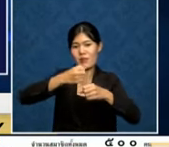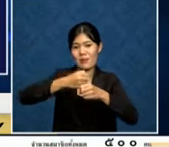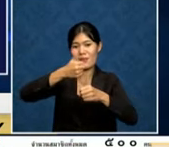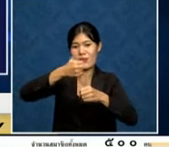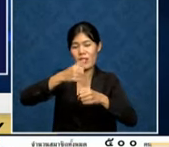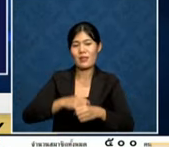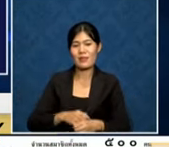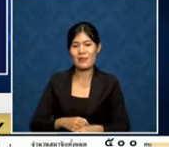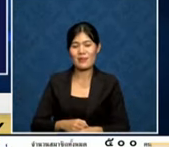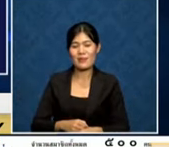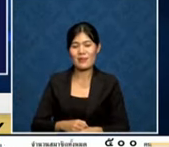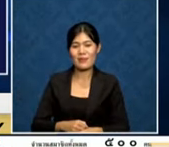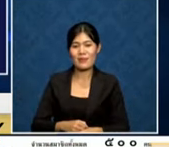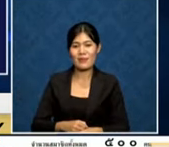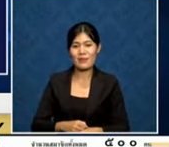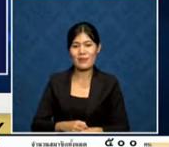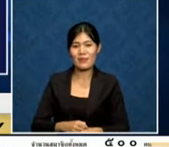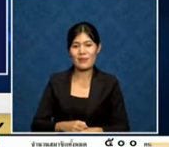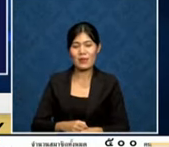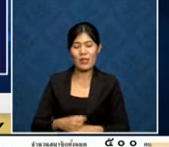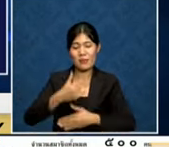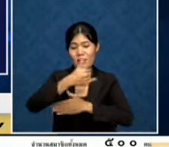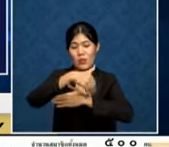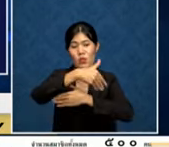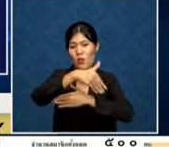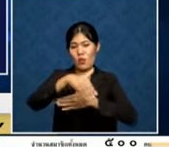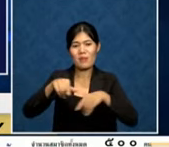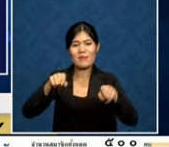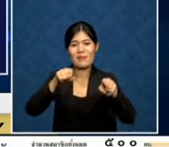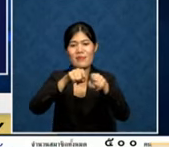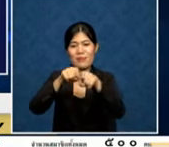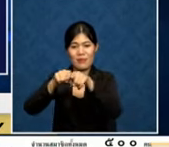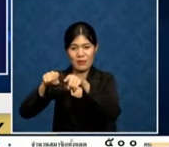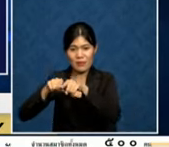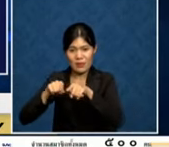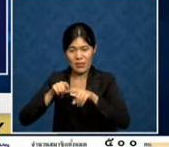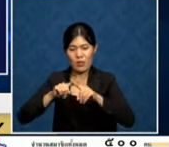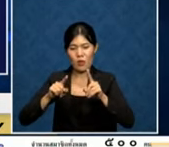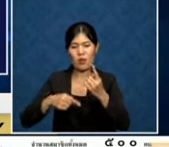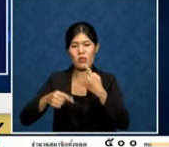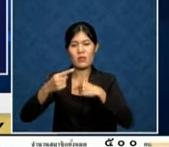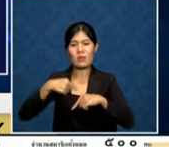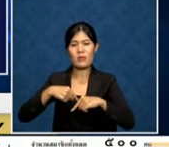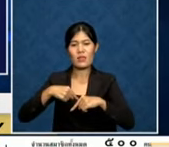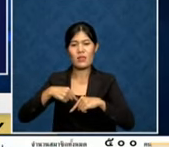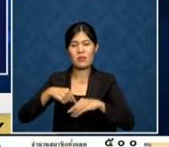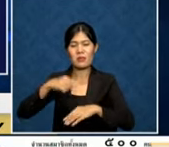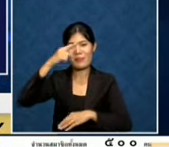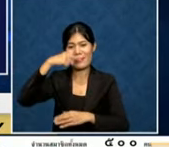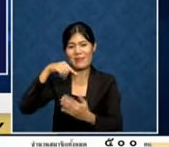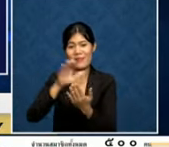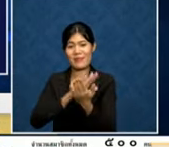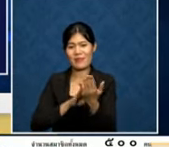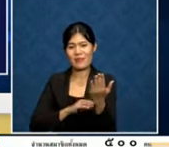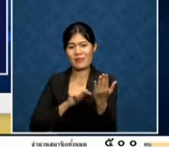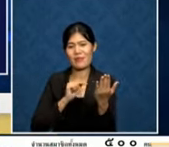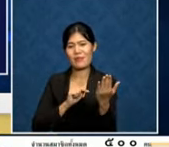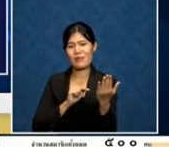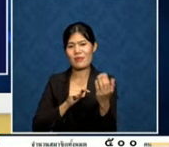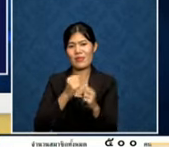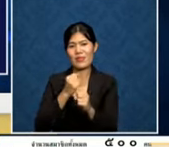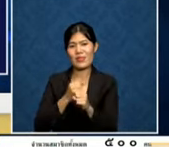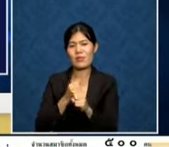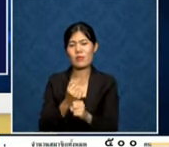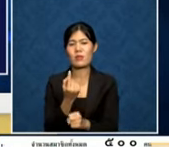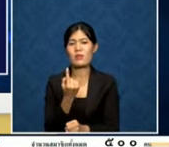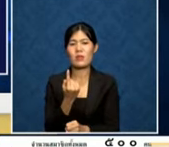ons ppaครับแทบจะทุกประเทศครับเป็นอย่างนี้กันหมดครับแต่ถ้ากลับมาดูประเทศไทยครับประเทศไทยทำได้แค่